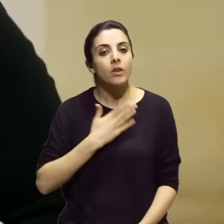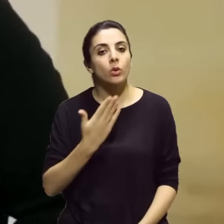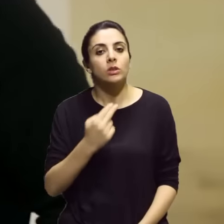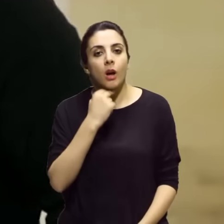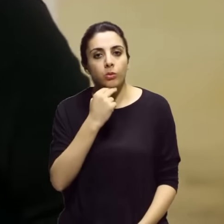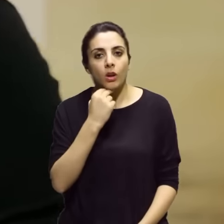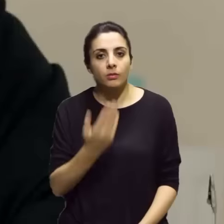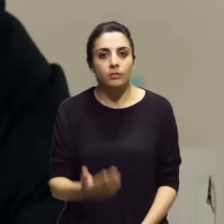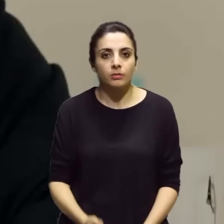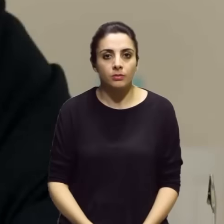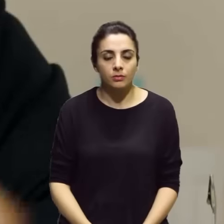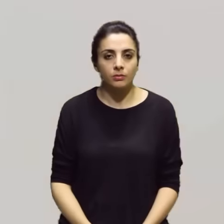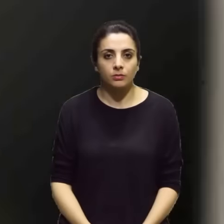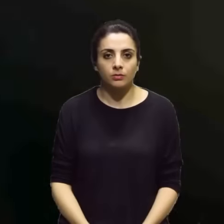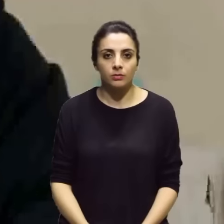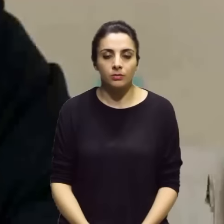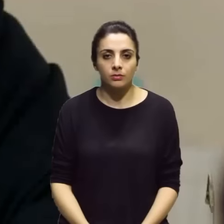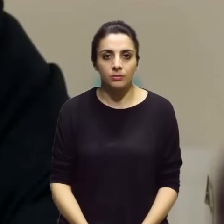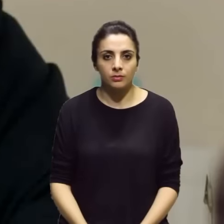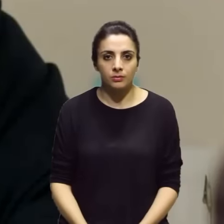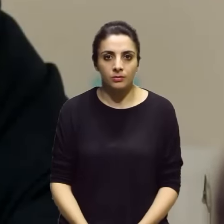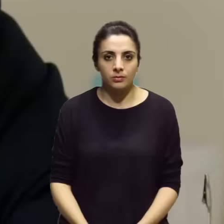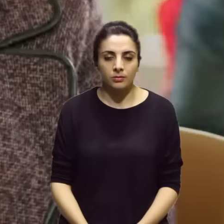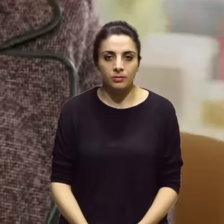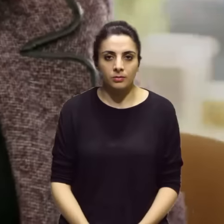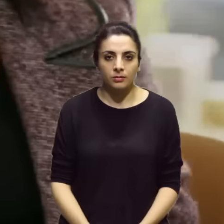Eda ablacığım. Tavırlı bakarak gitti.